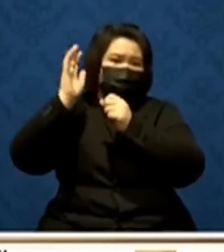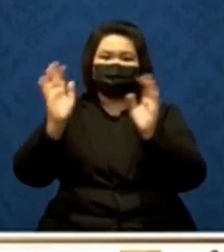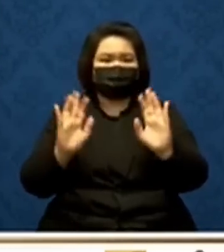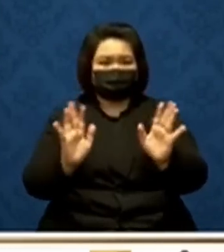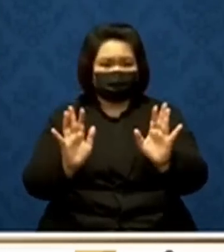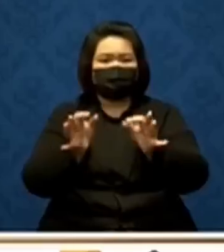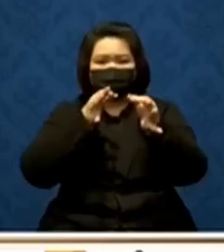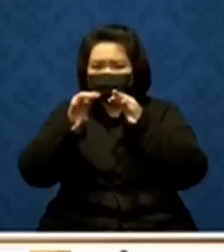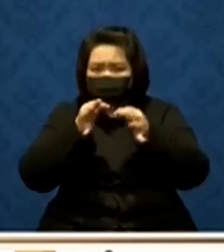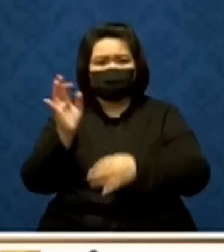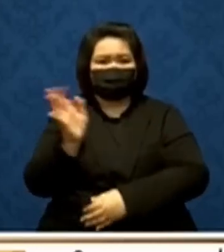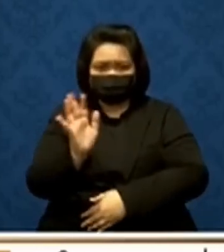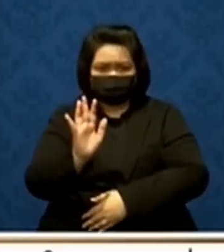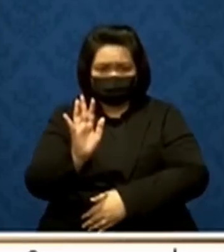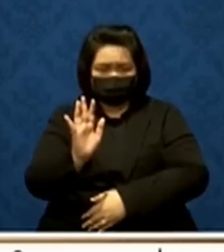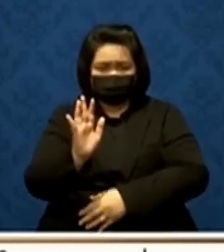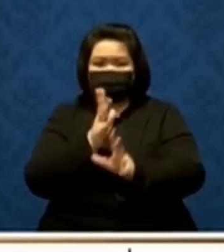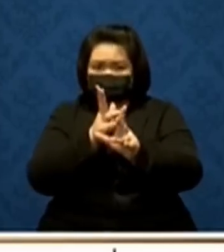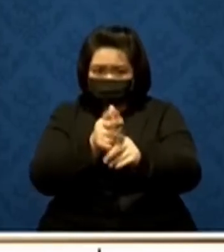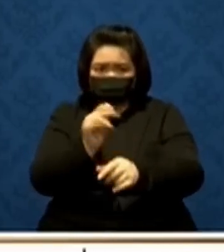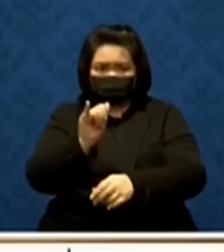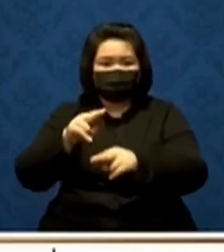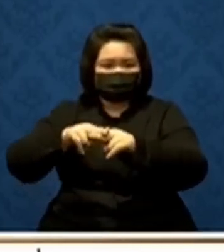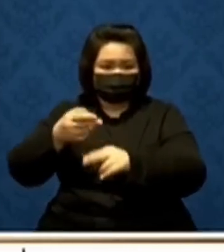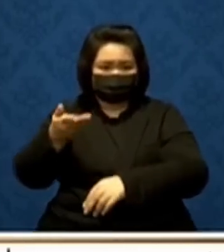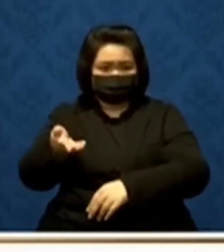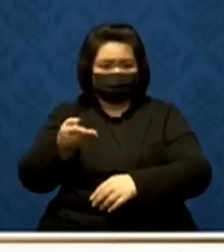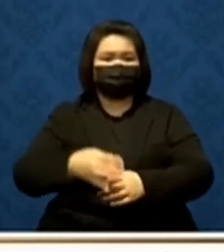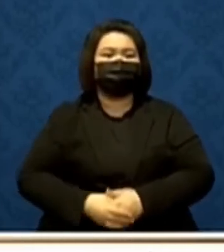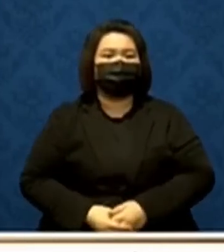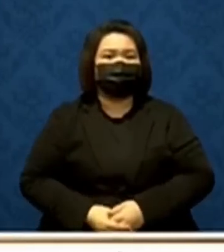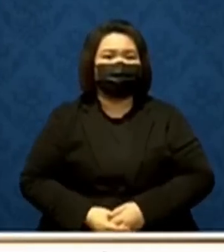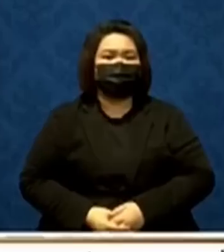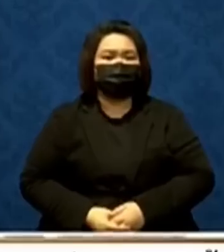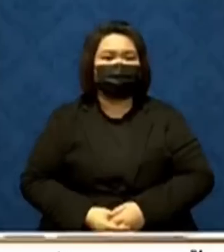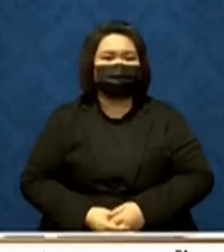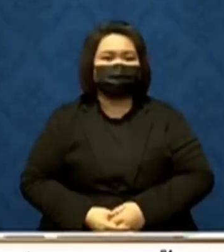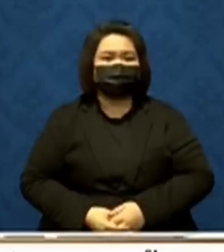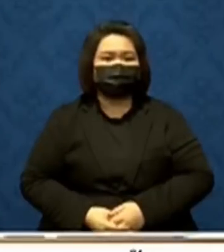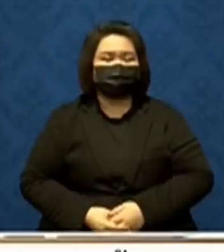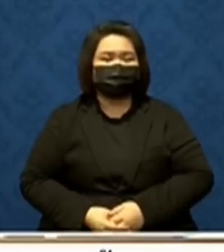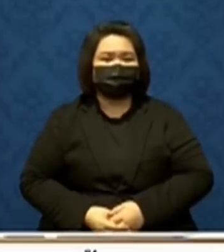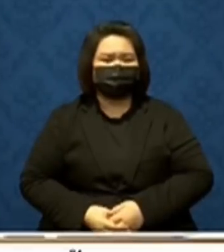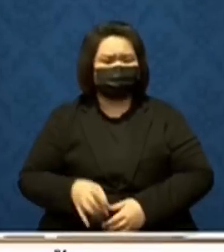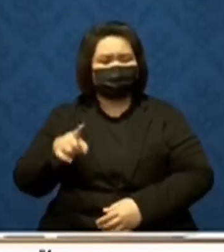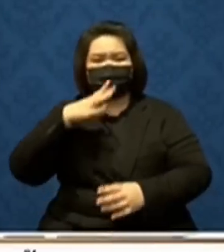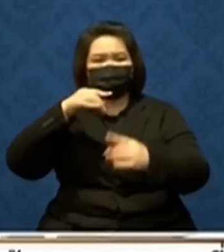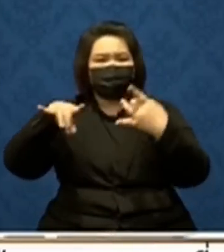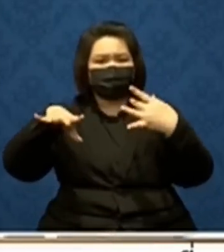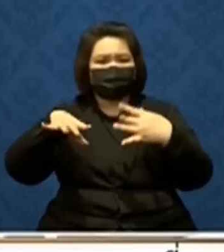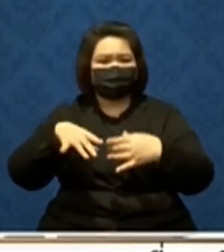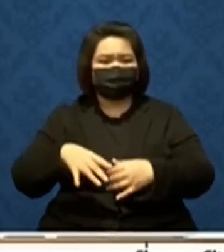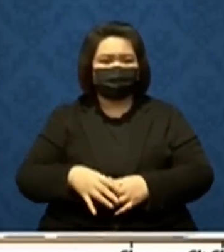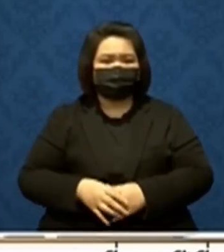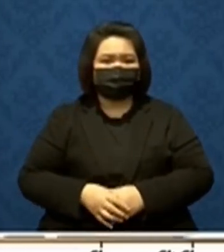มาชี้แจงยังไม่ถึงคิวท่านครับเจอนั่งครับผมคือสอบรอบสุดท้าย